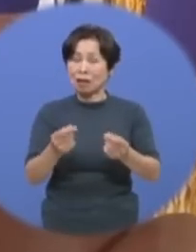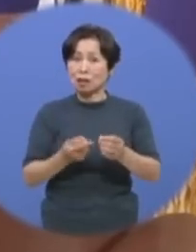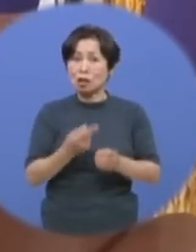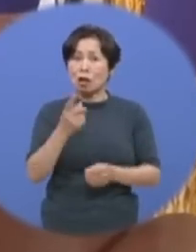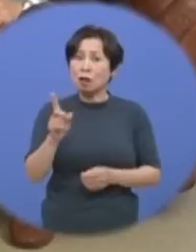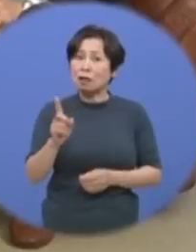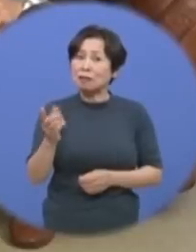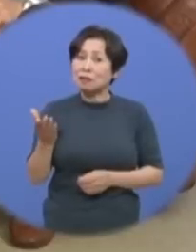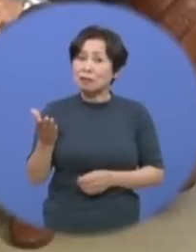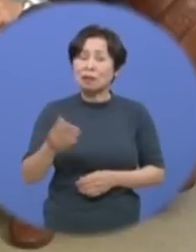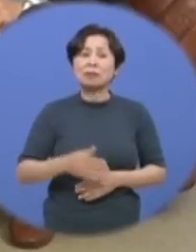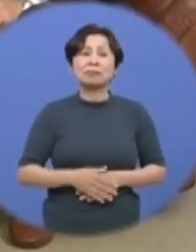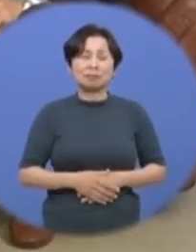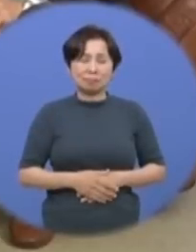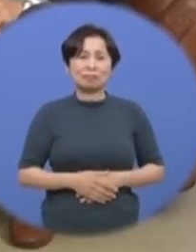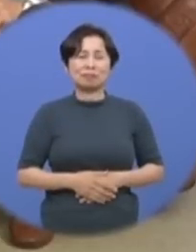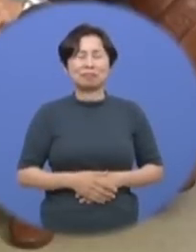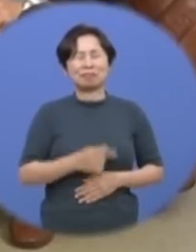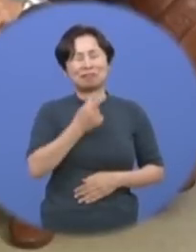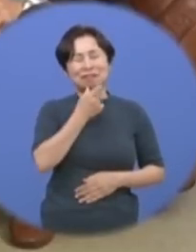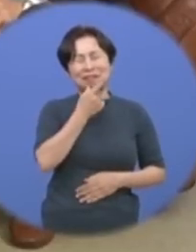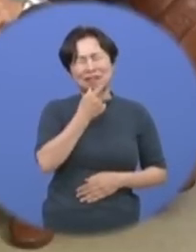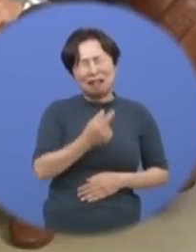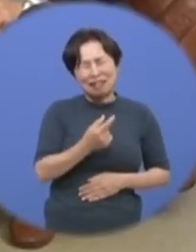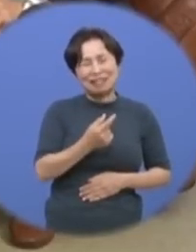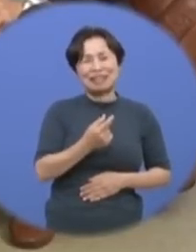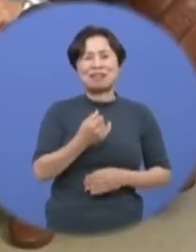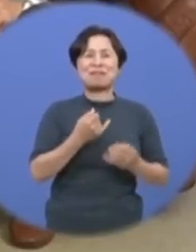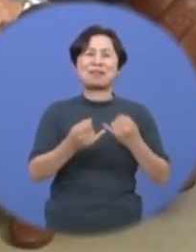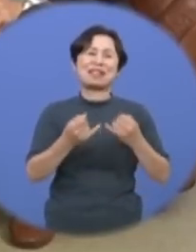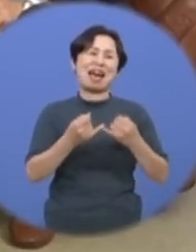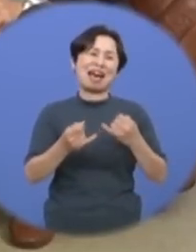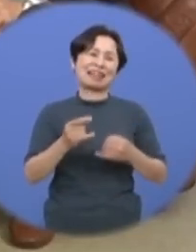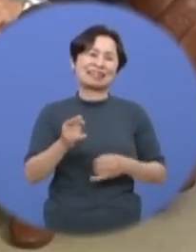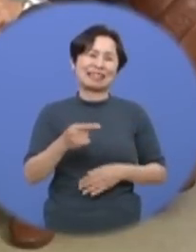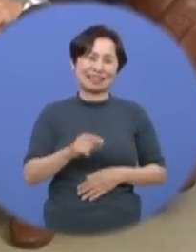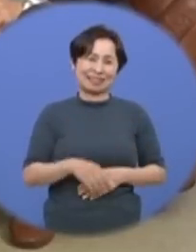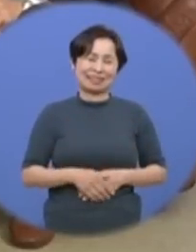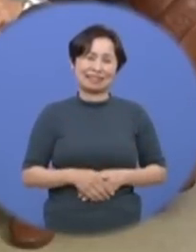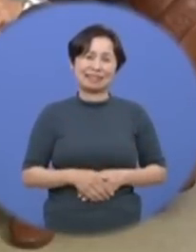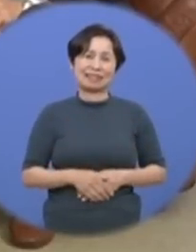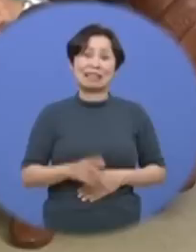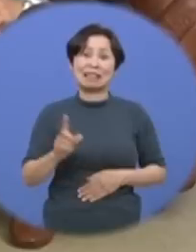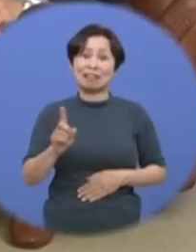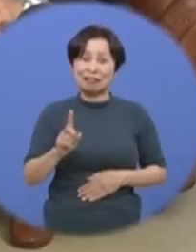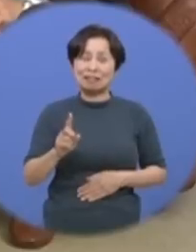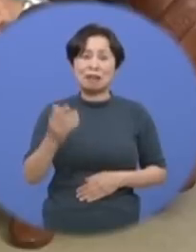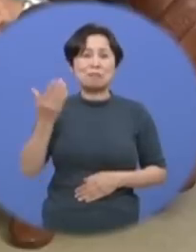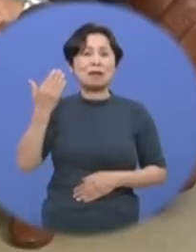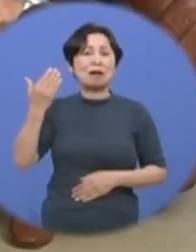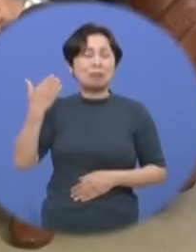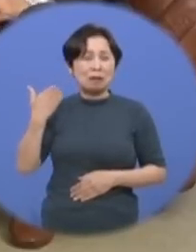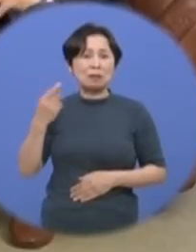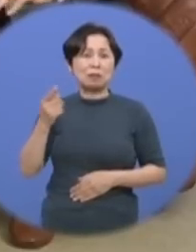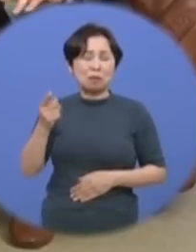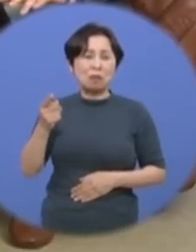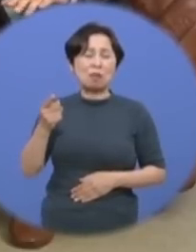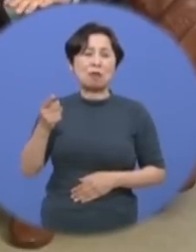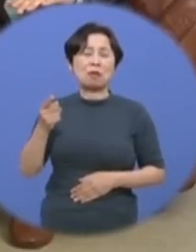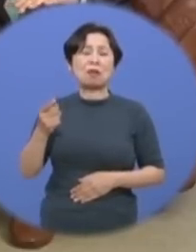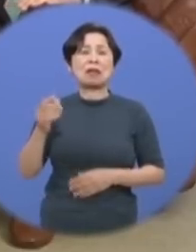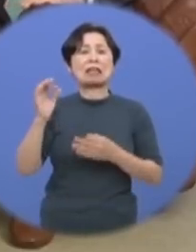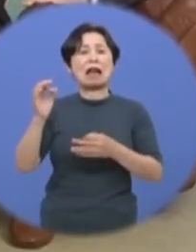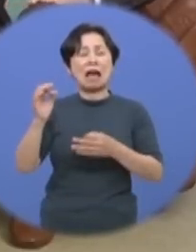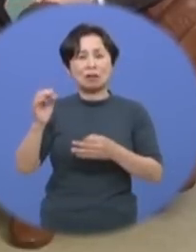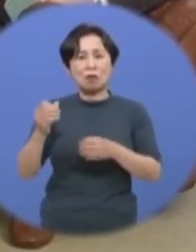ねあもうワナにはまったような感じなんですけどねうん当時の in 智辯学園ならのですね智弁学園